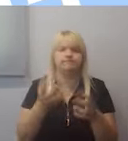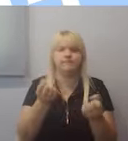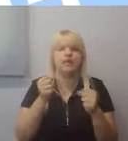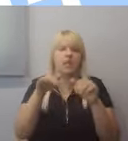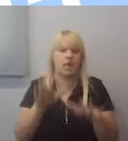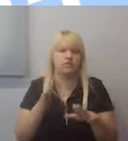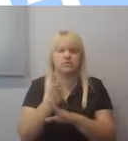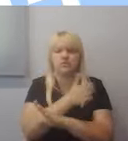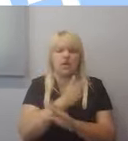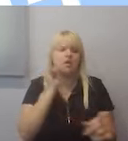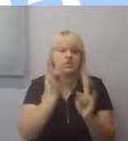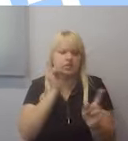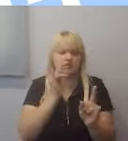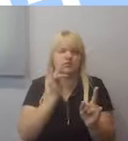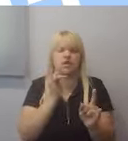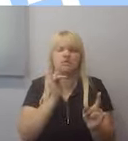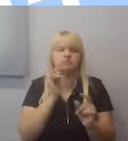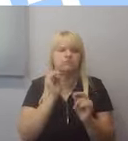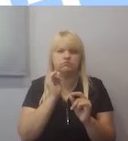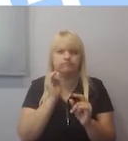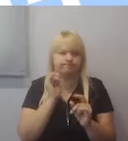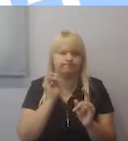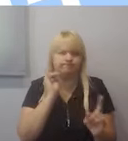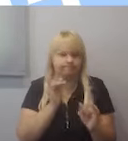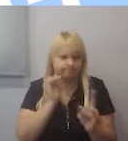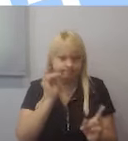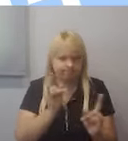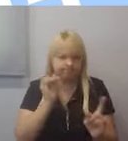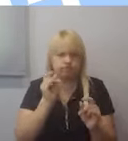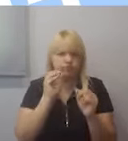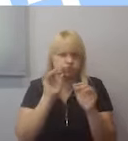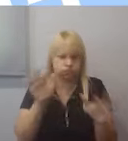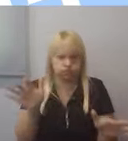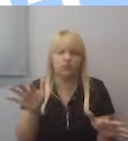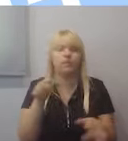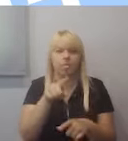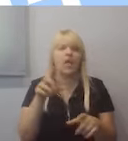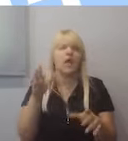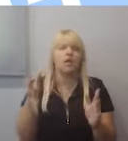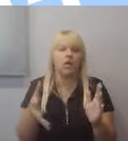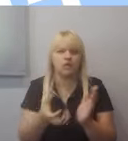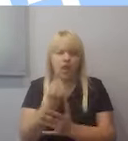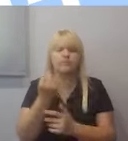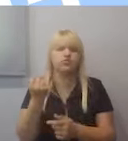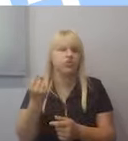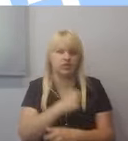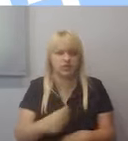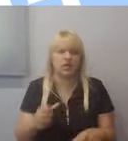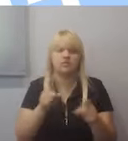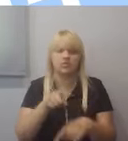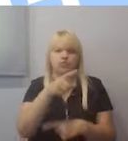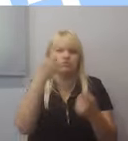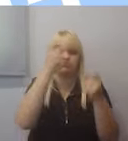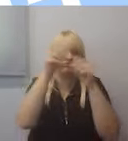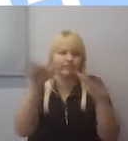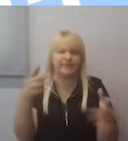iedarbināšanu tad valsts ugunsdzēsības glābšanas dienests sagatavo šo te apziņošanas informāciju un nosūta to